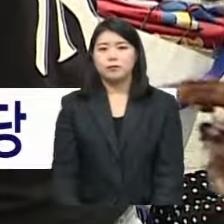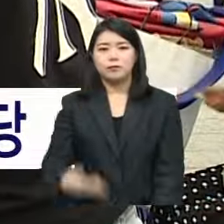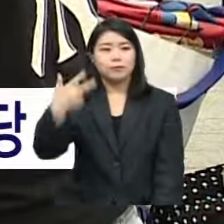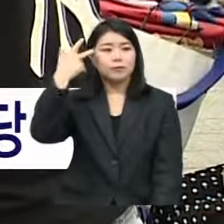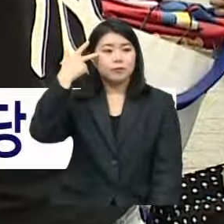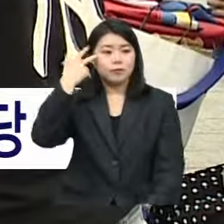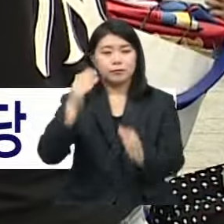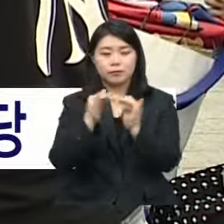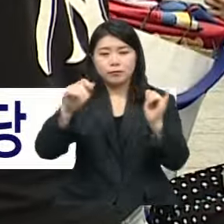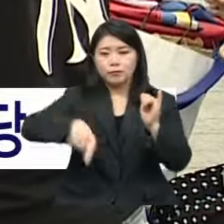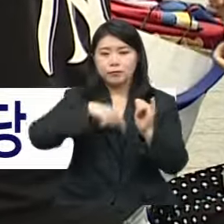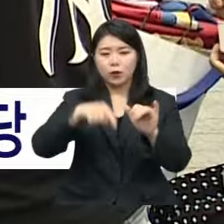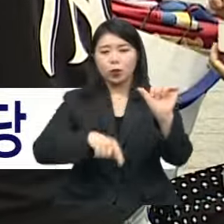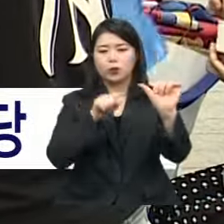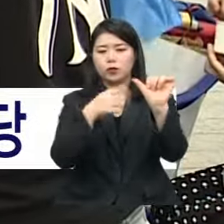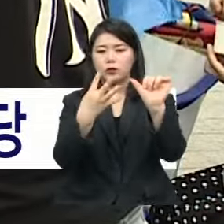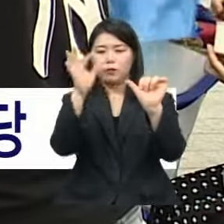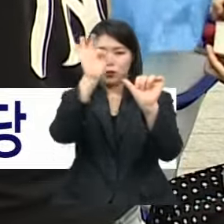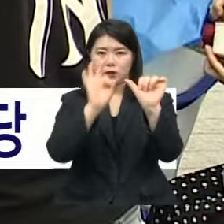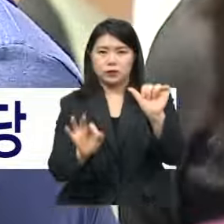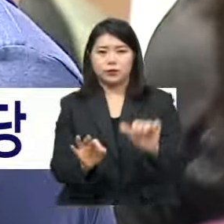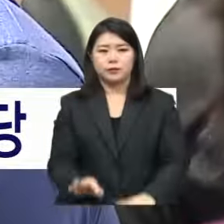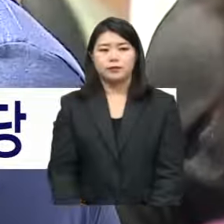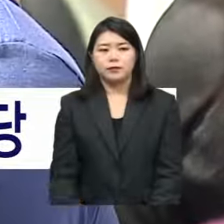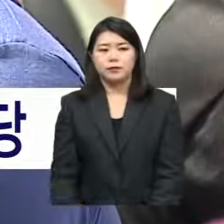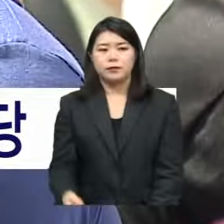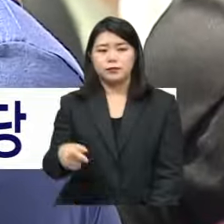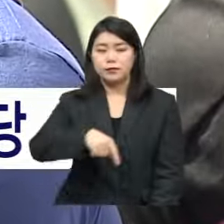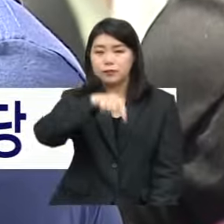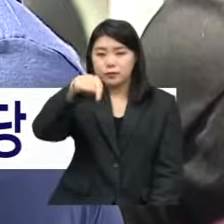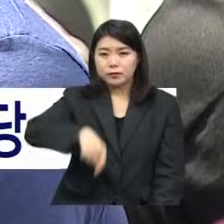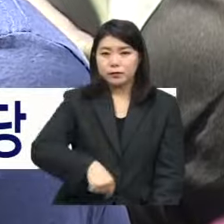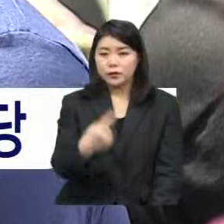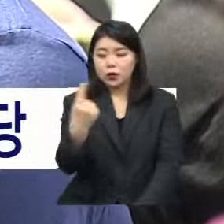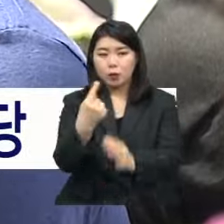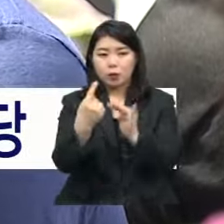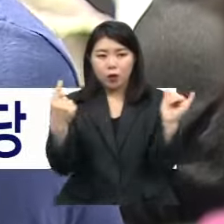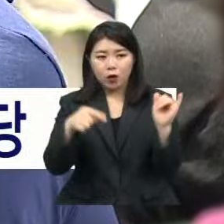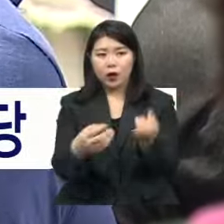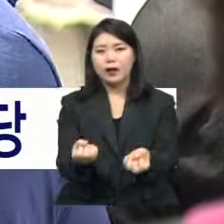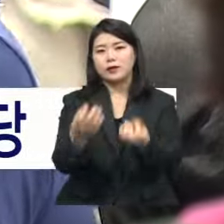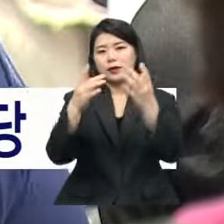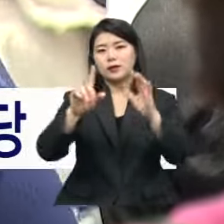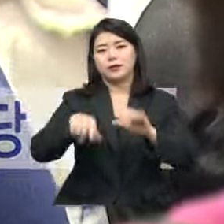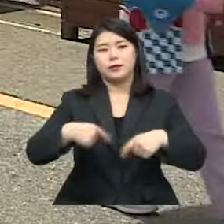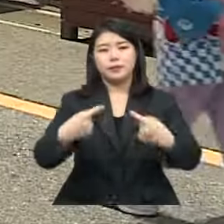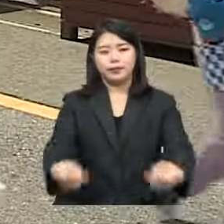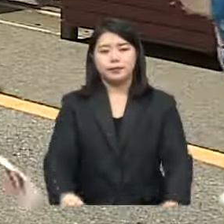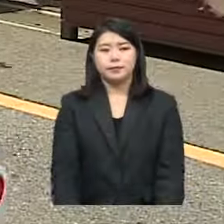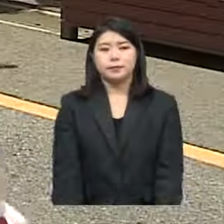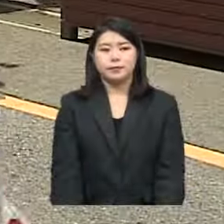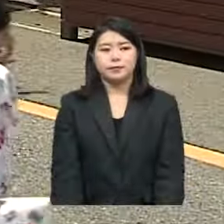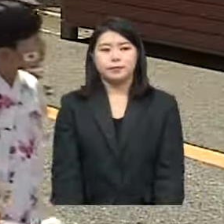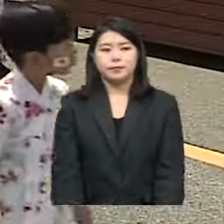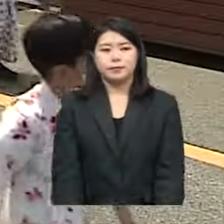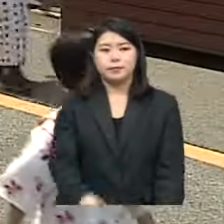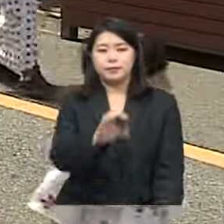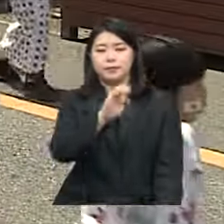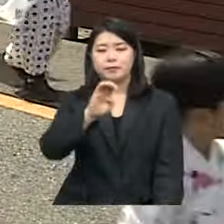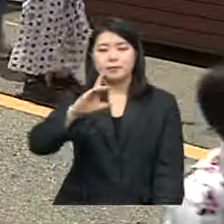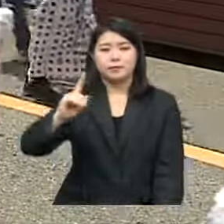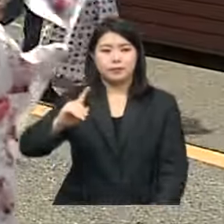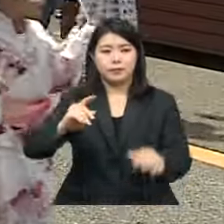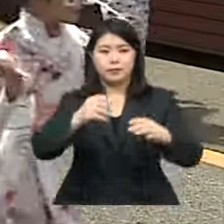전체 인구의 5.4%에 달하는데 이 중 천여 명이 이날 행사에 참가했습니다. OECD